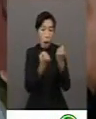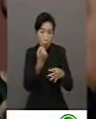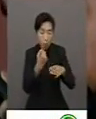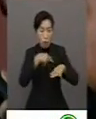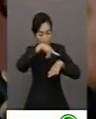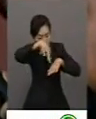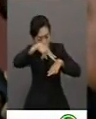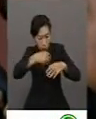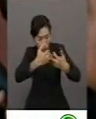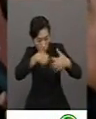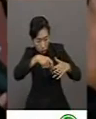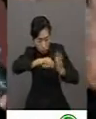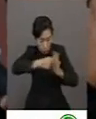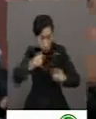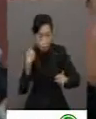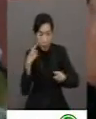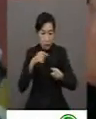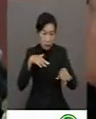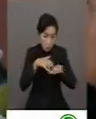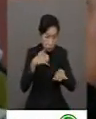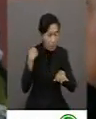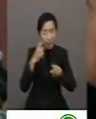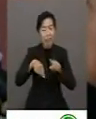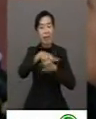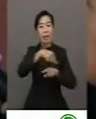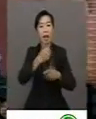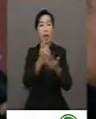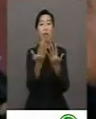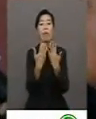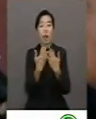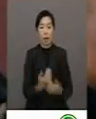จสอบให้ว่ารถเคยซ่อมเคยชนไหมอะไรแค่นั้นนะครับ